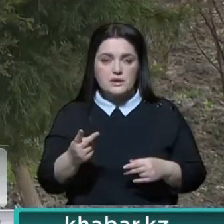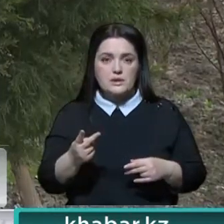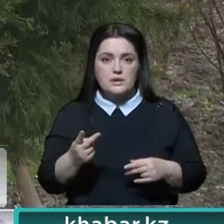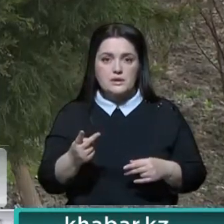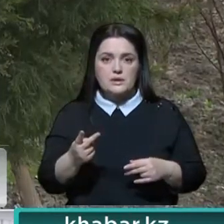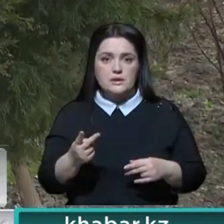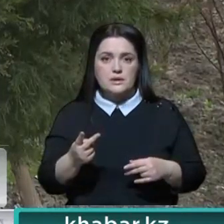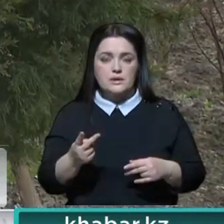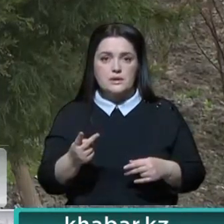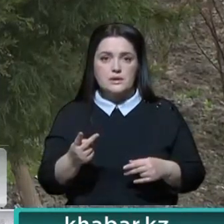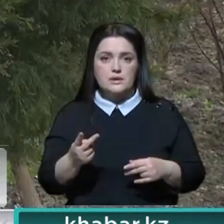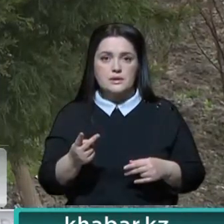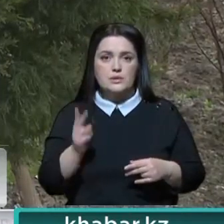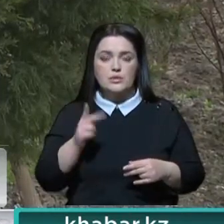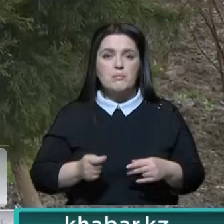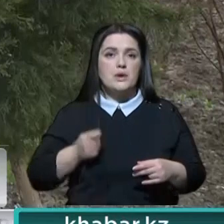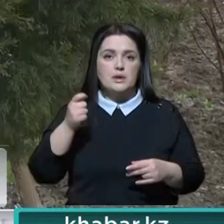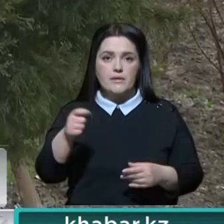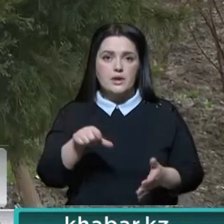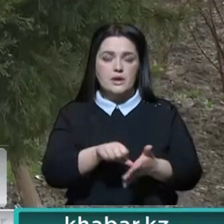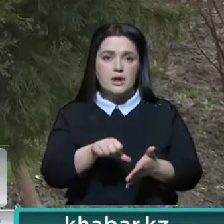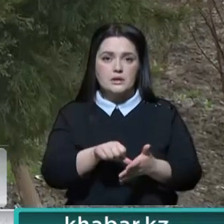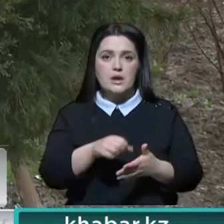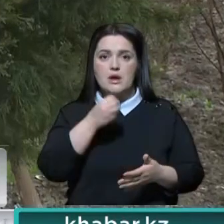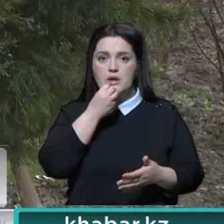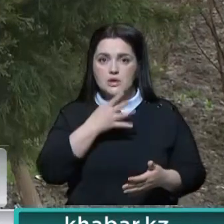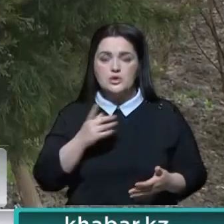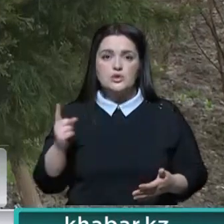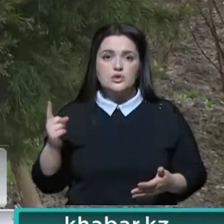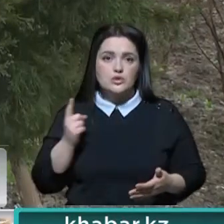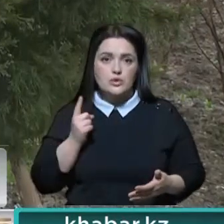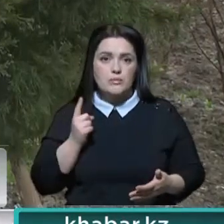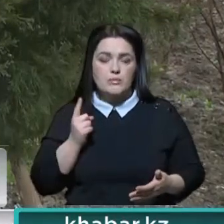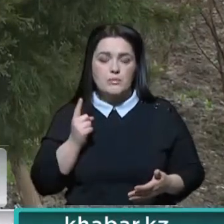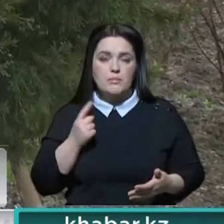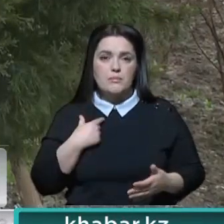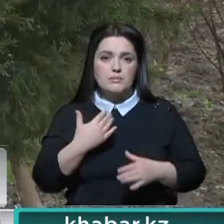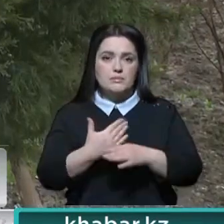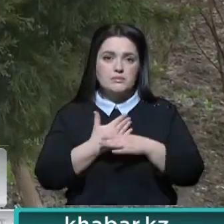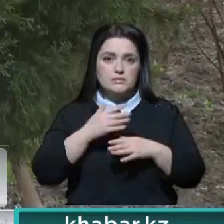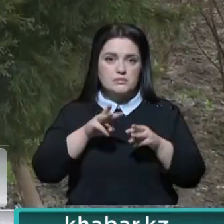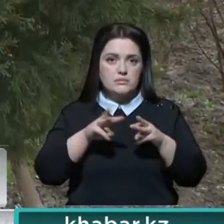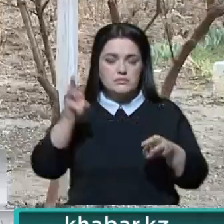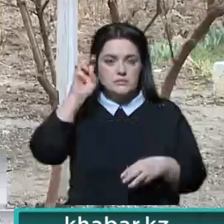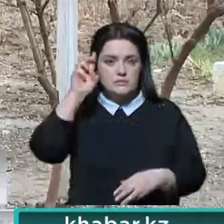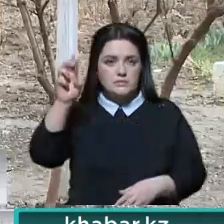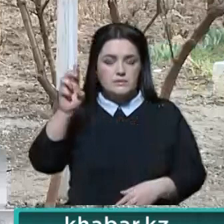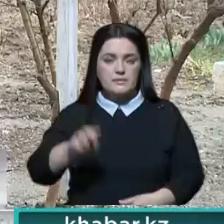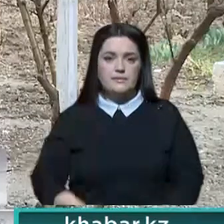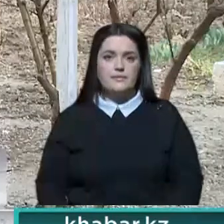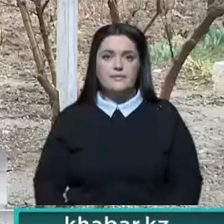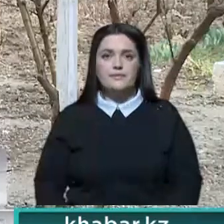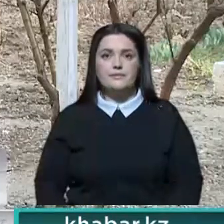кто подавал кандидатуры. Конечно, ждем, как говорится, поддержки от правительства. Пойти